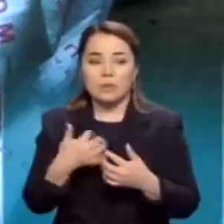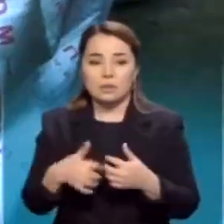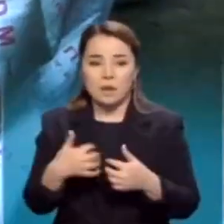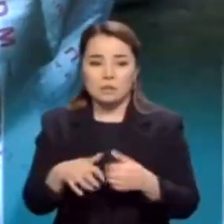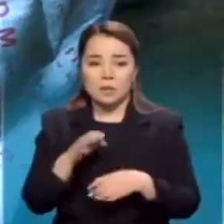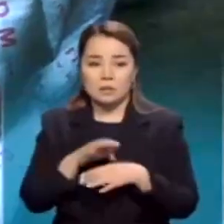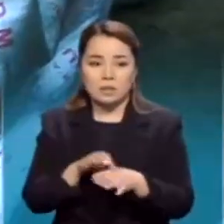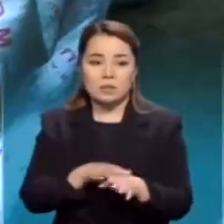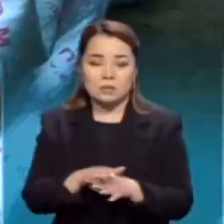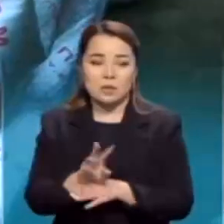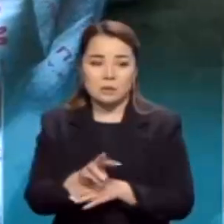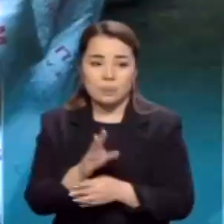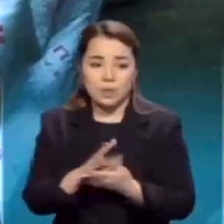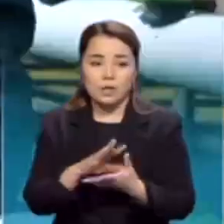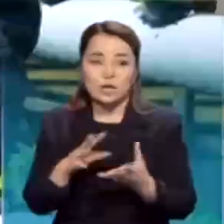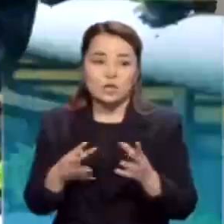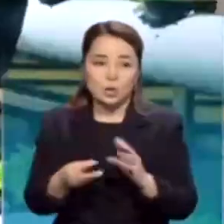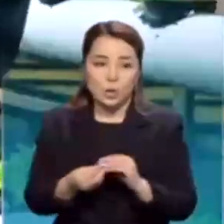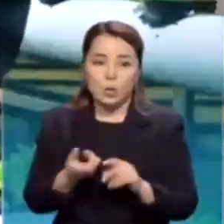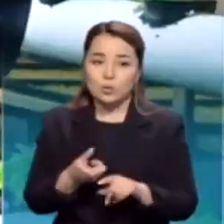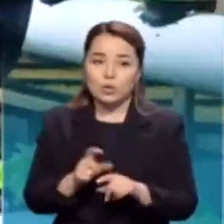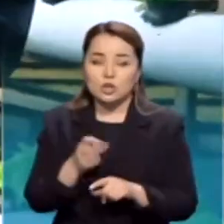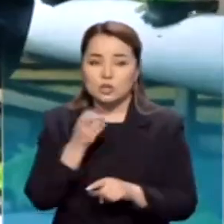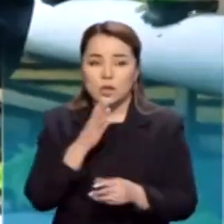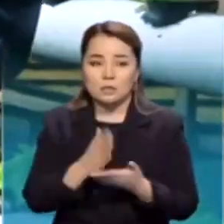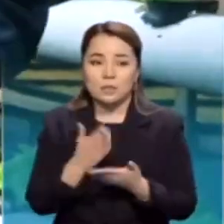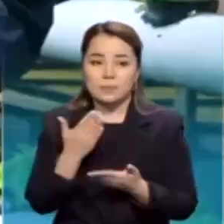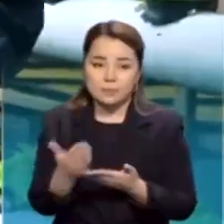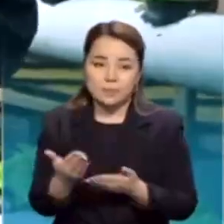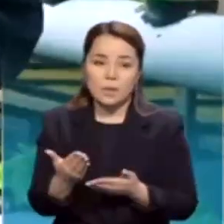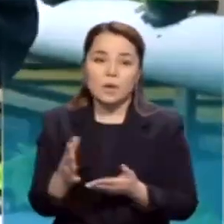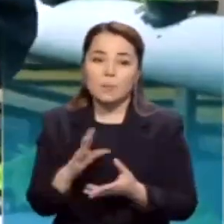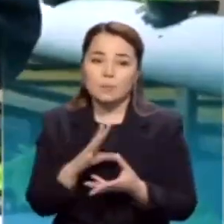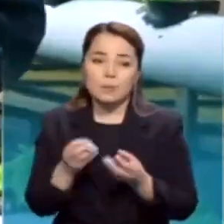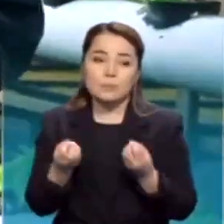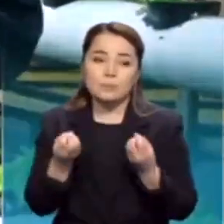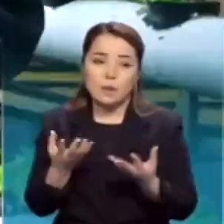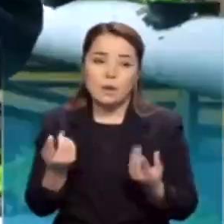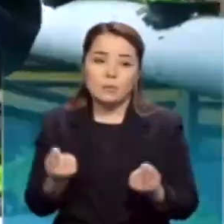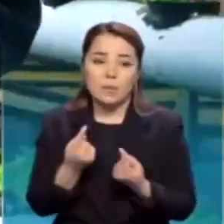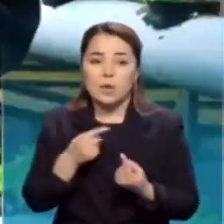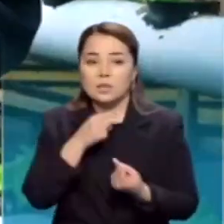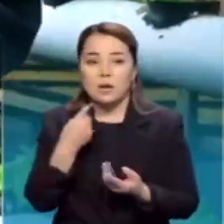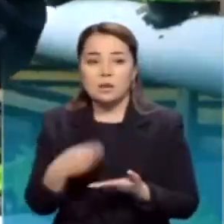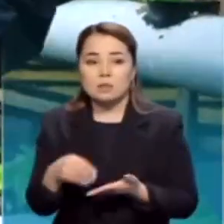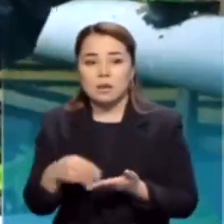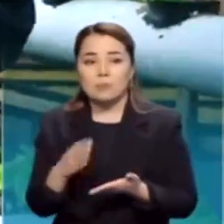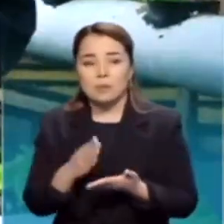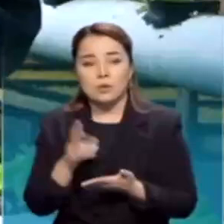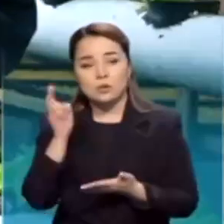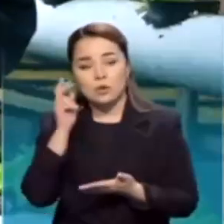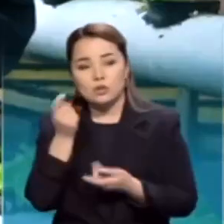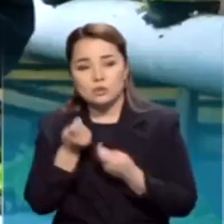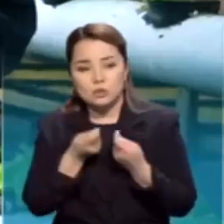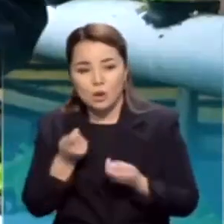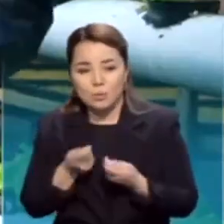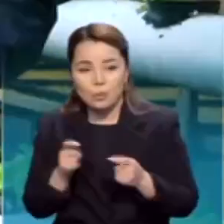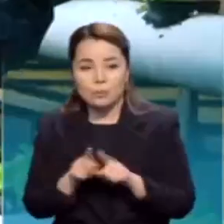салаттарды. Нәтижесі өте жақсы. Кәдімгі Ресейден алынатын чернозёмға